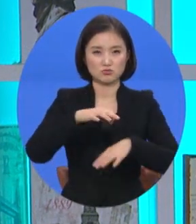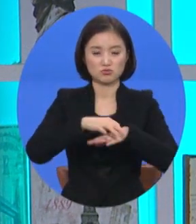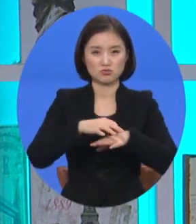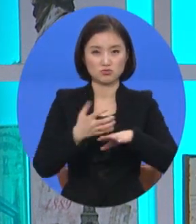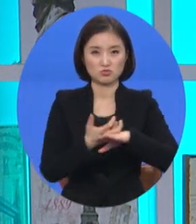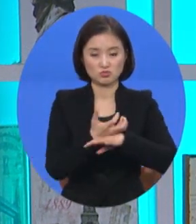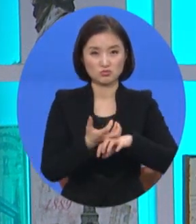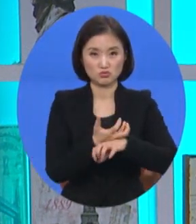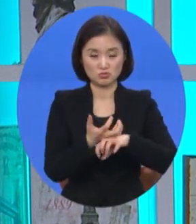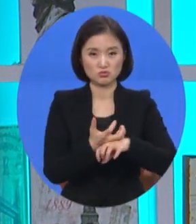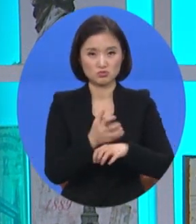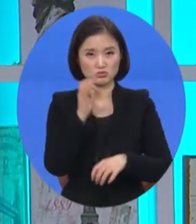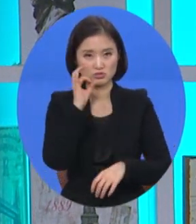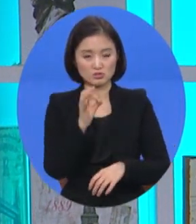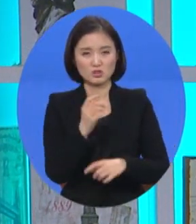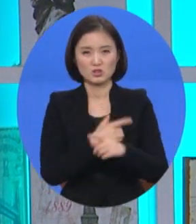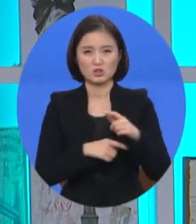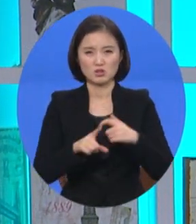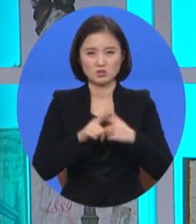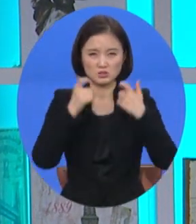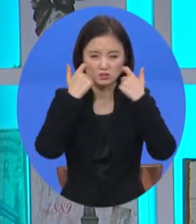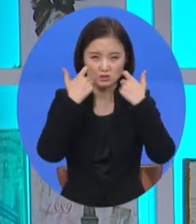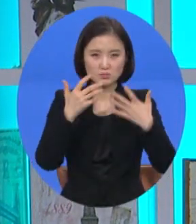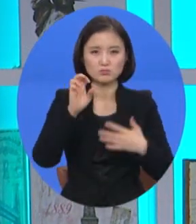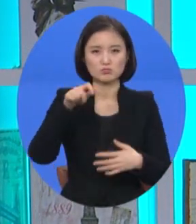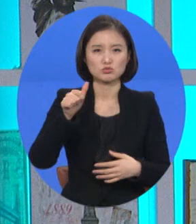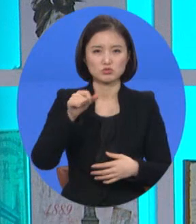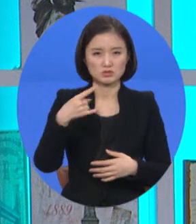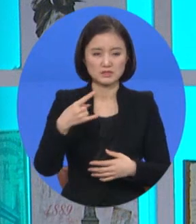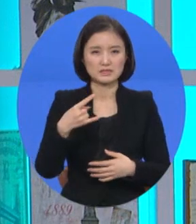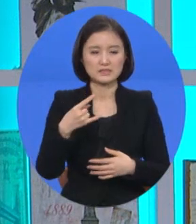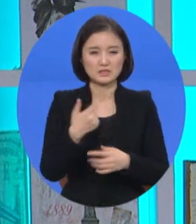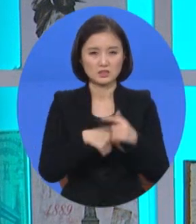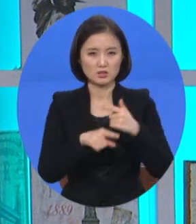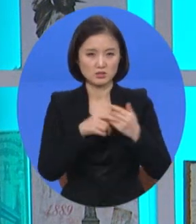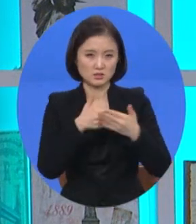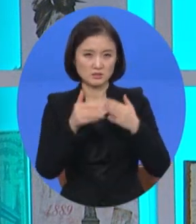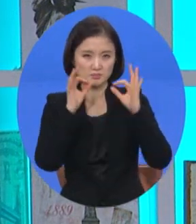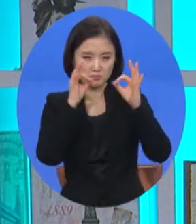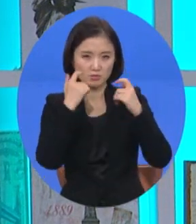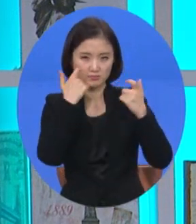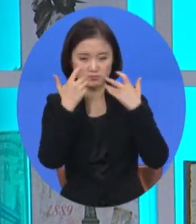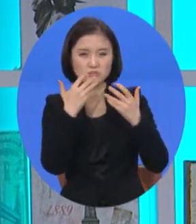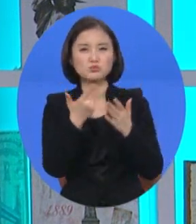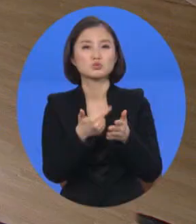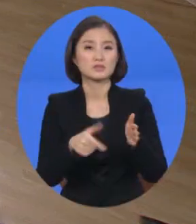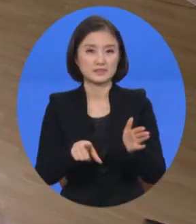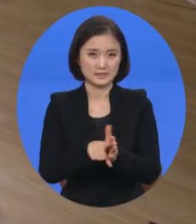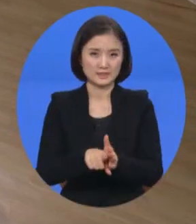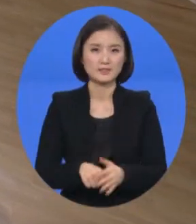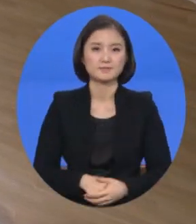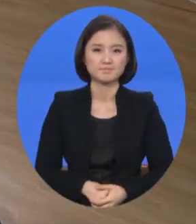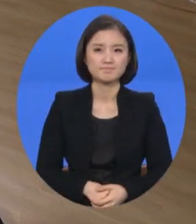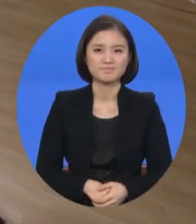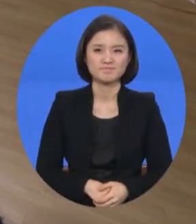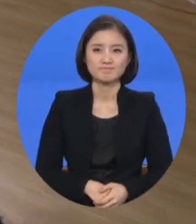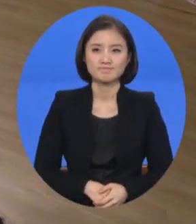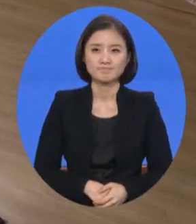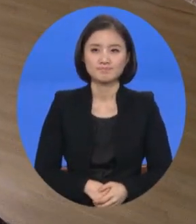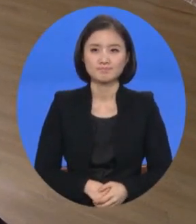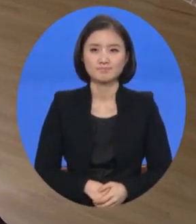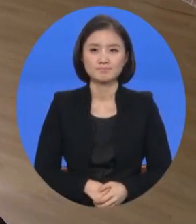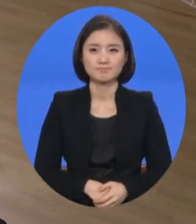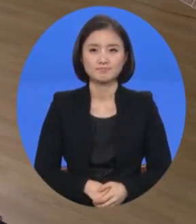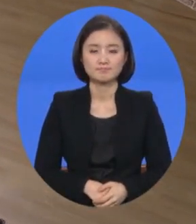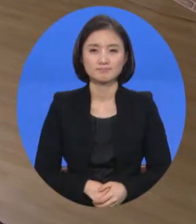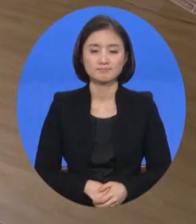더 주목 밖에 하는 효과가 있겠죠 그런 것입니다 또 다른 분들의 말씀해 주시오